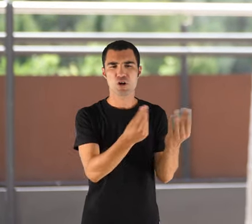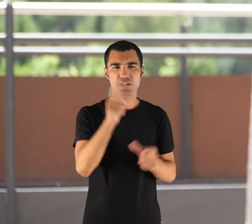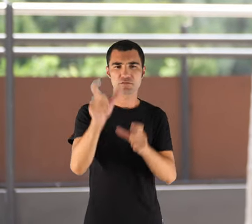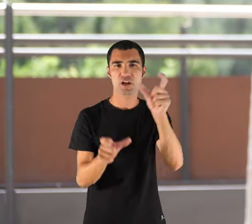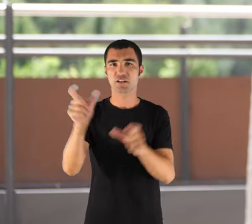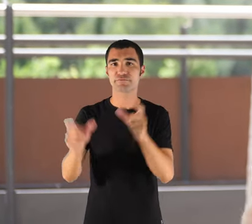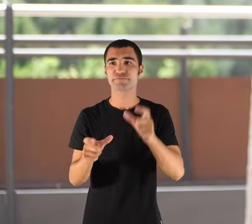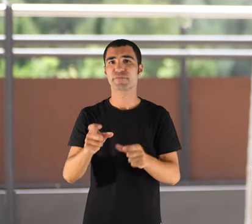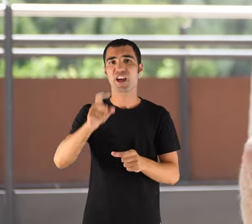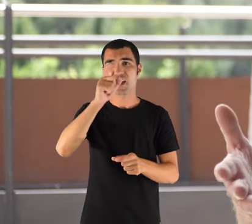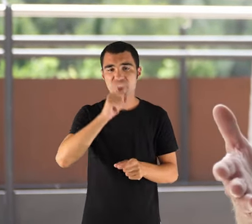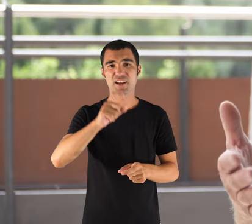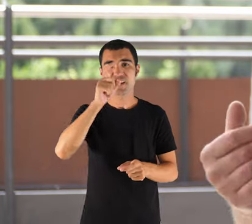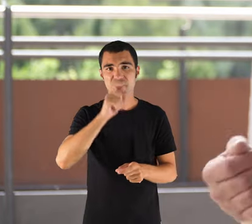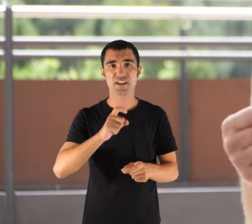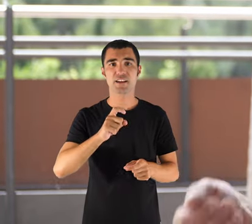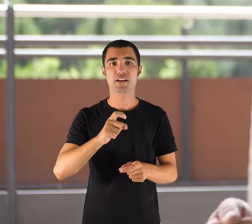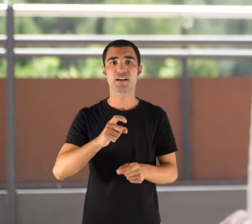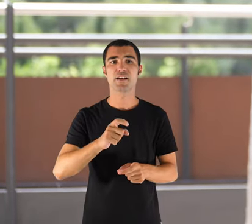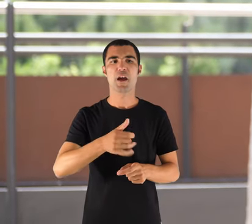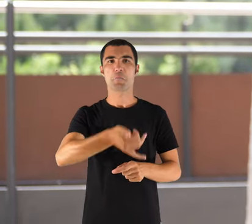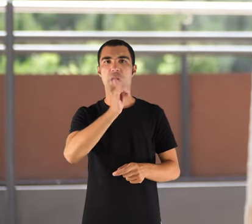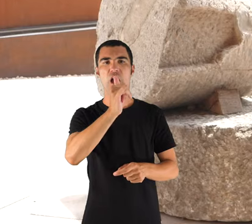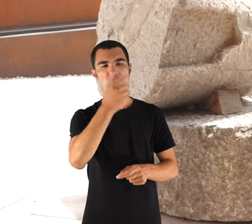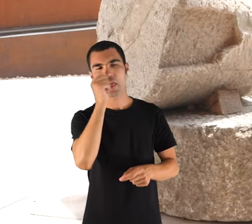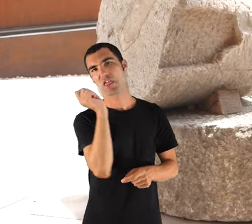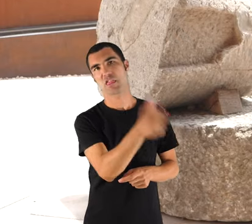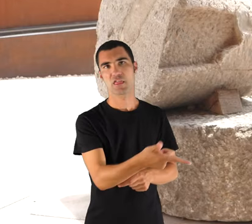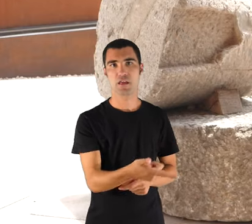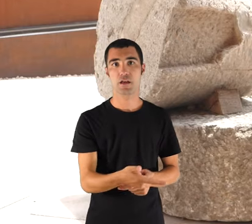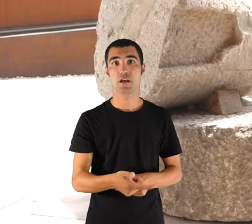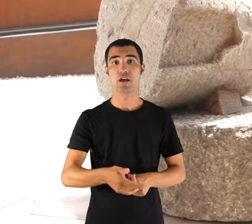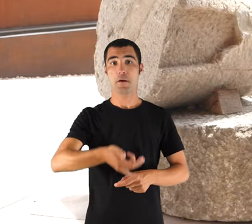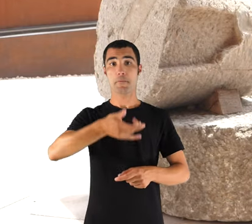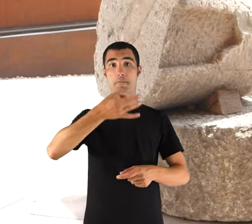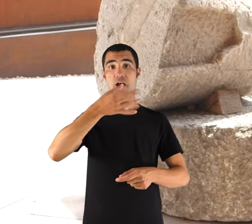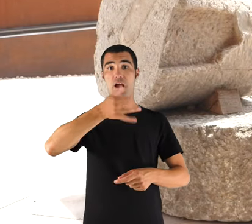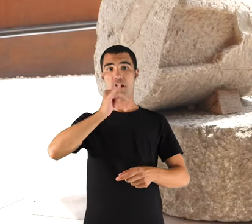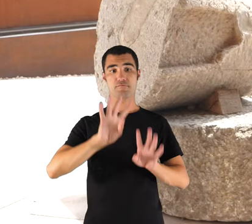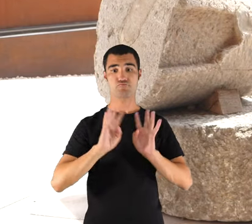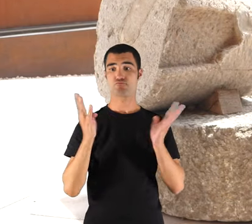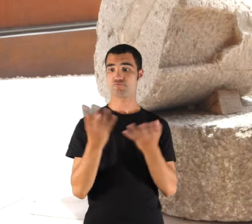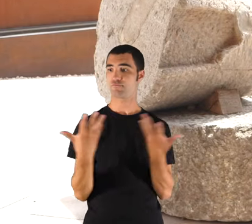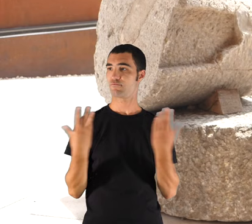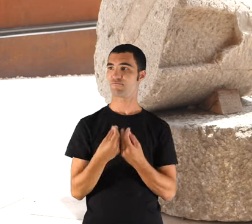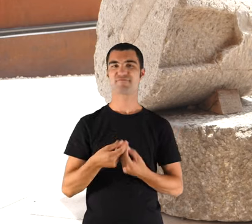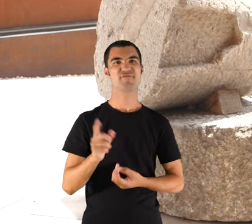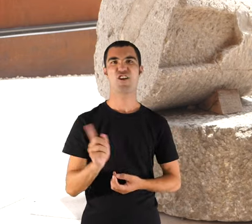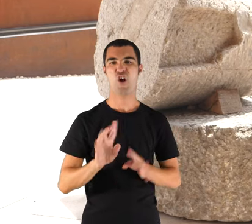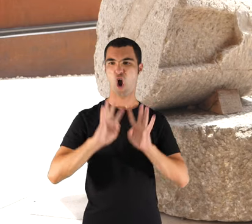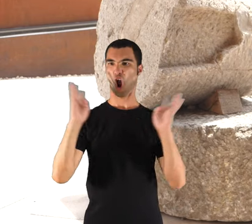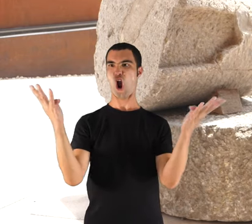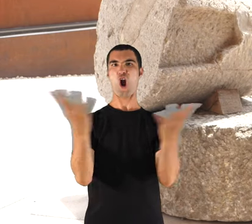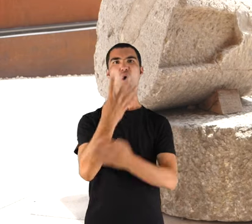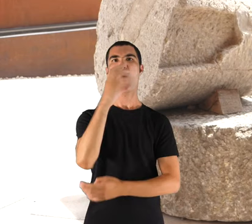certa edat no és d'anar al bar, a més, a un bar no te pots seure tots junts, i això va